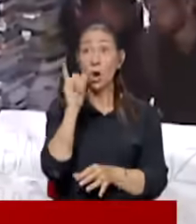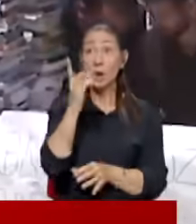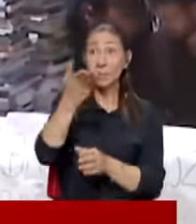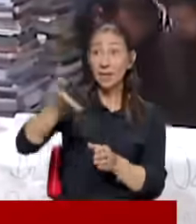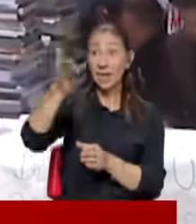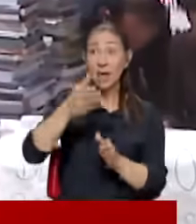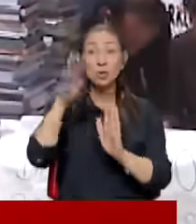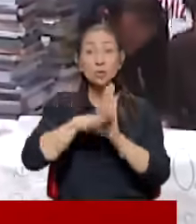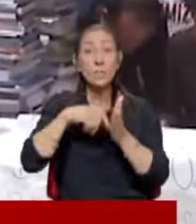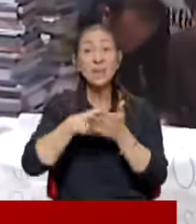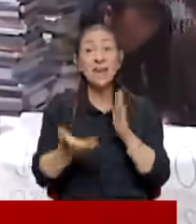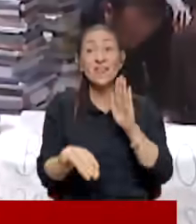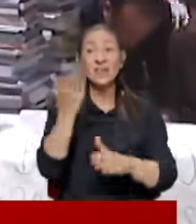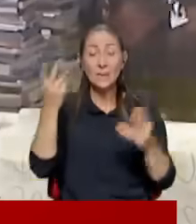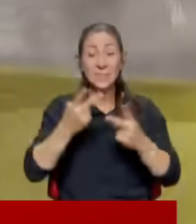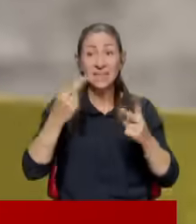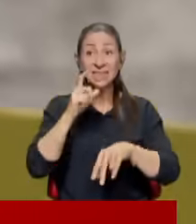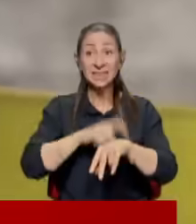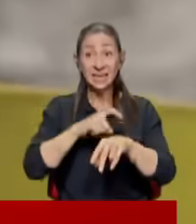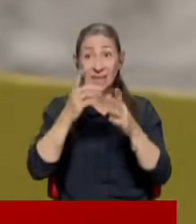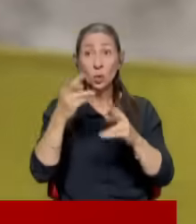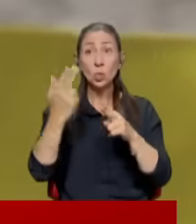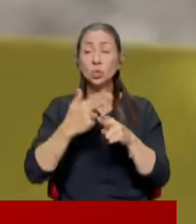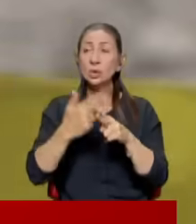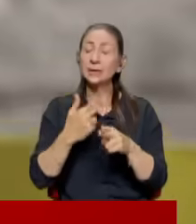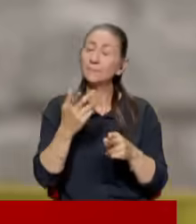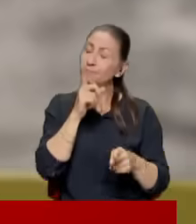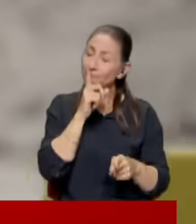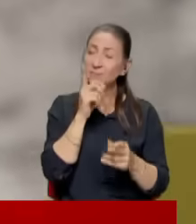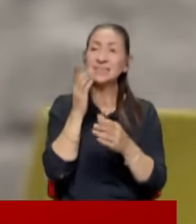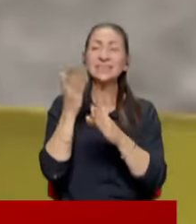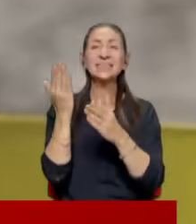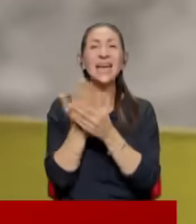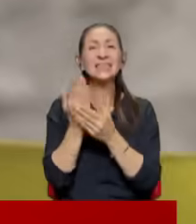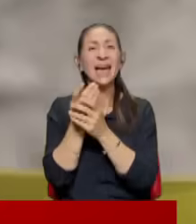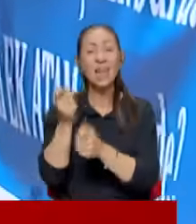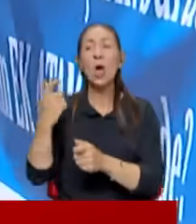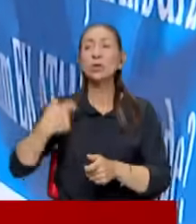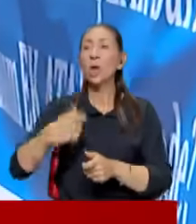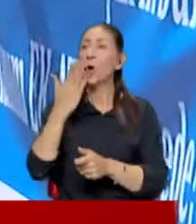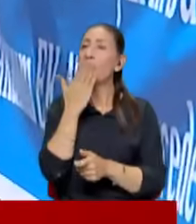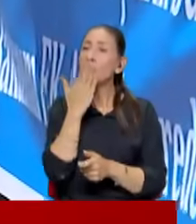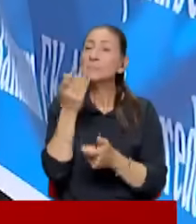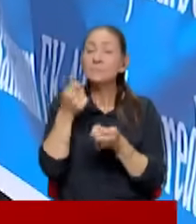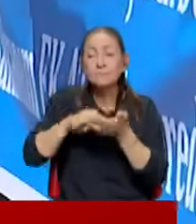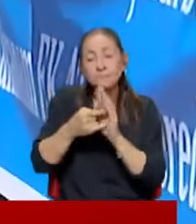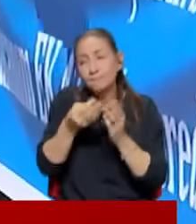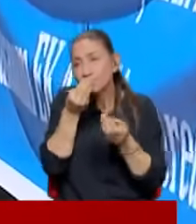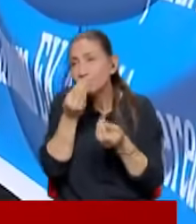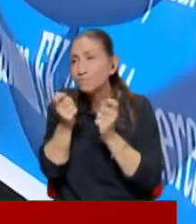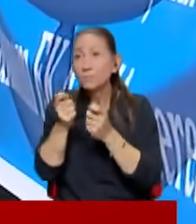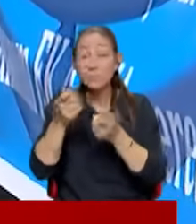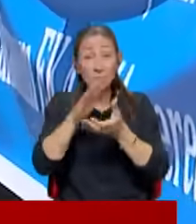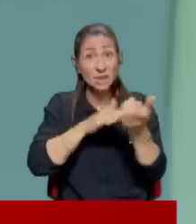öğretmenler düşük ücret ve daha fazla mesai saatiyle kurslarda, dershanelerde, özel okullarda geçim derdinde. Mezun